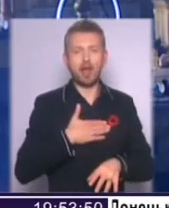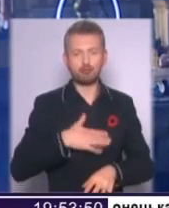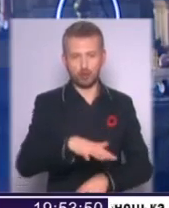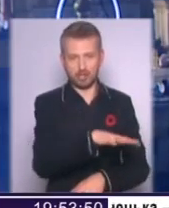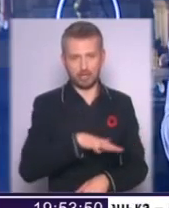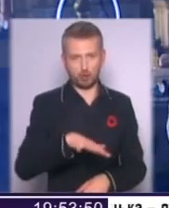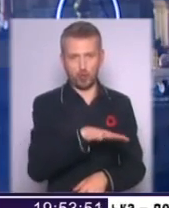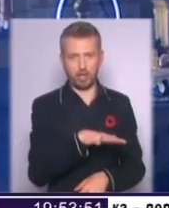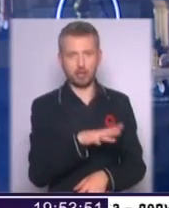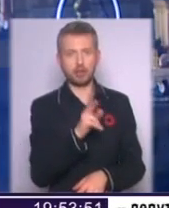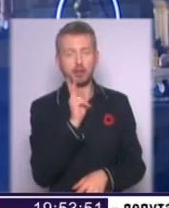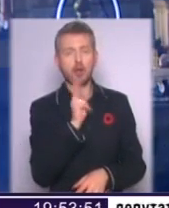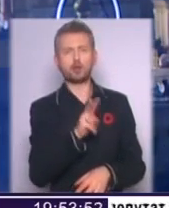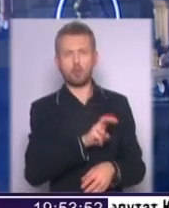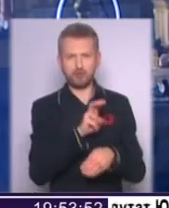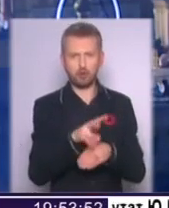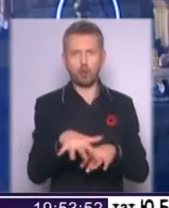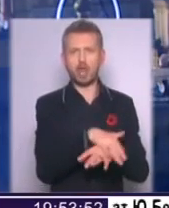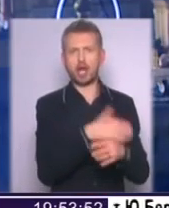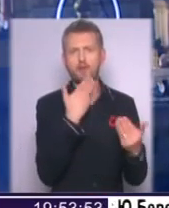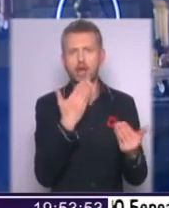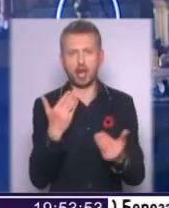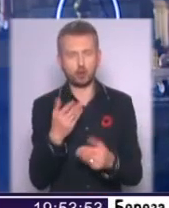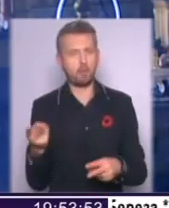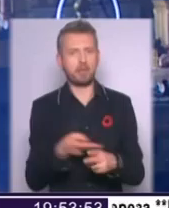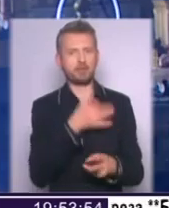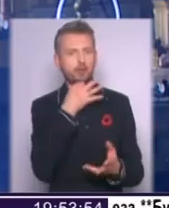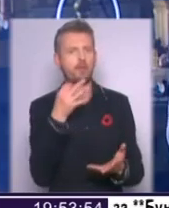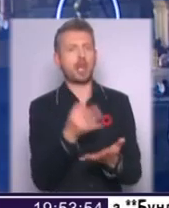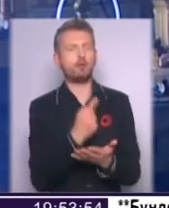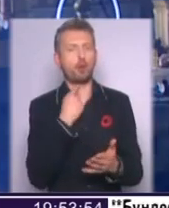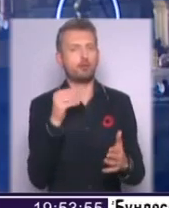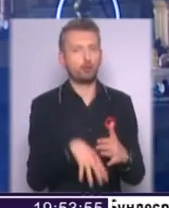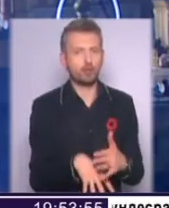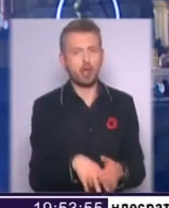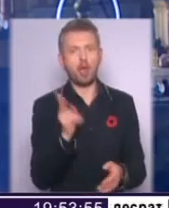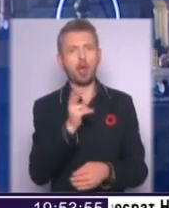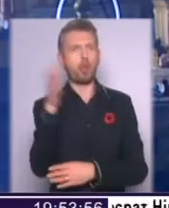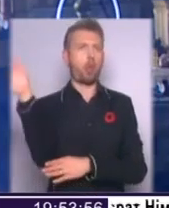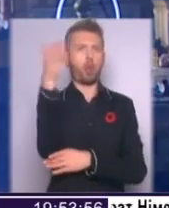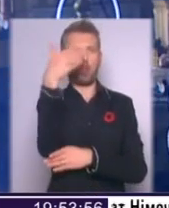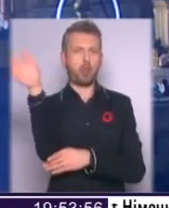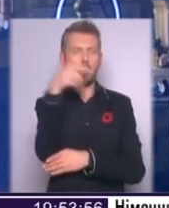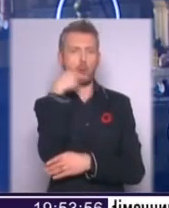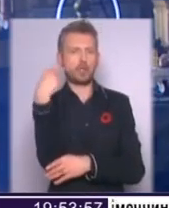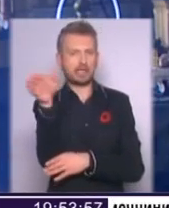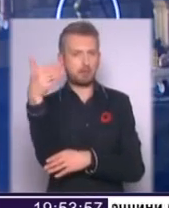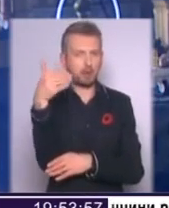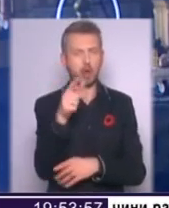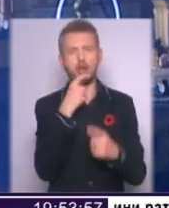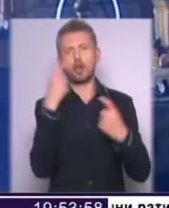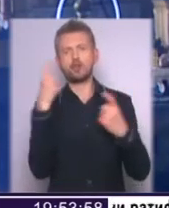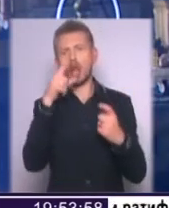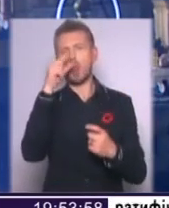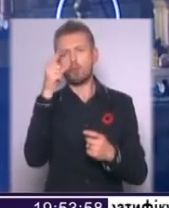території, яке пішло на референдум, безвідповідально голосуючи, яке махало російськими прапорами, кричали «Путін,